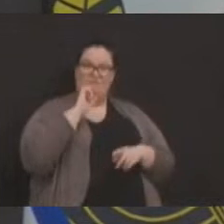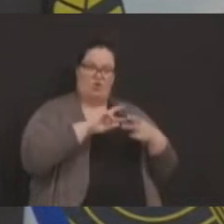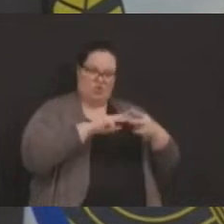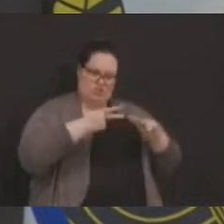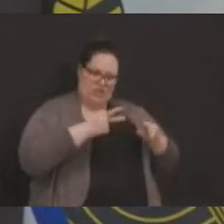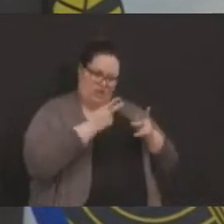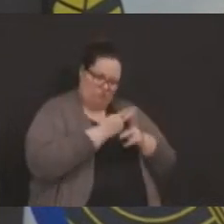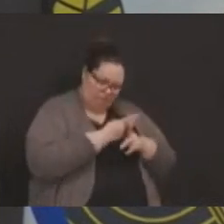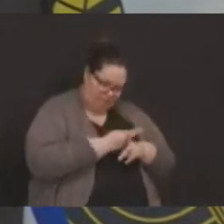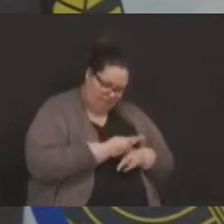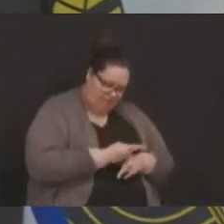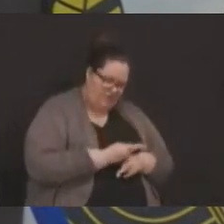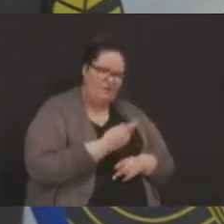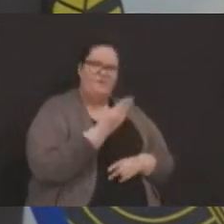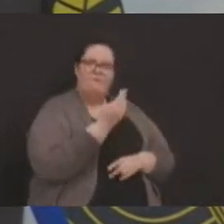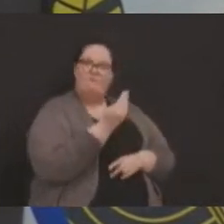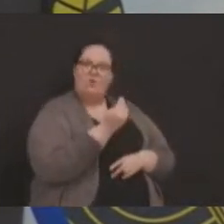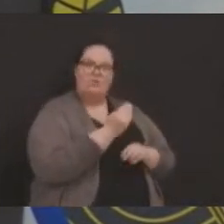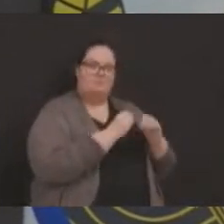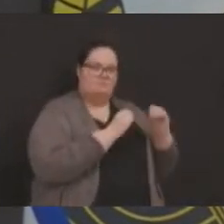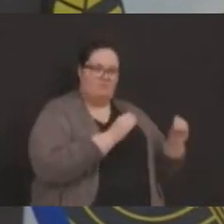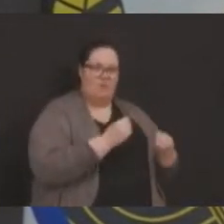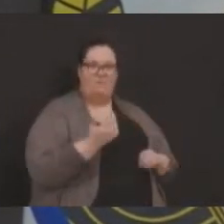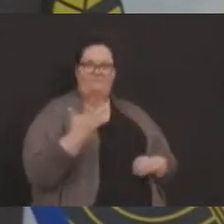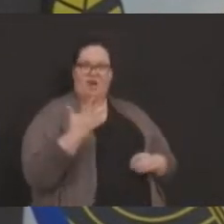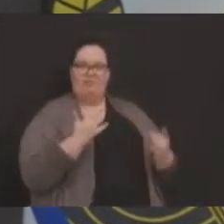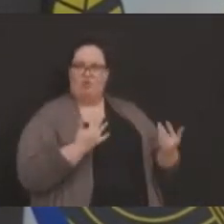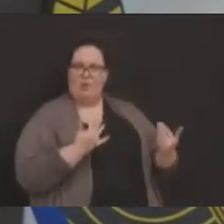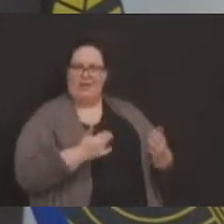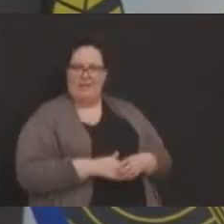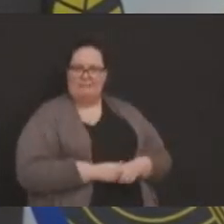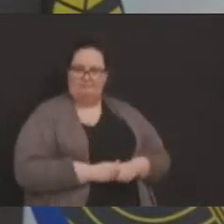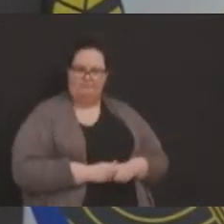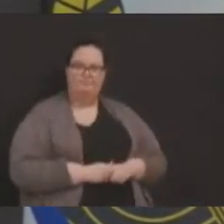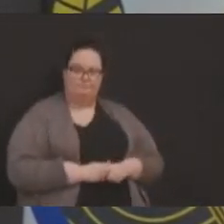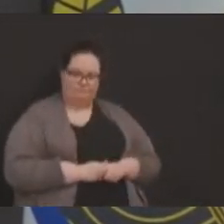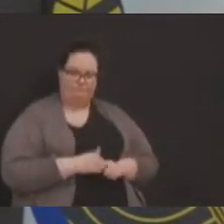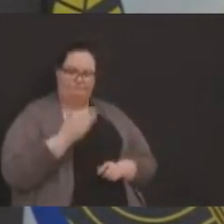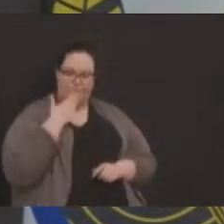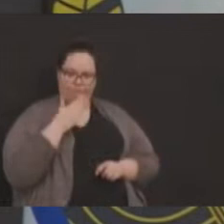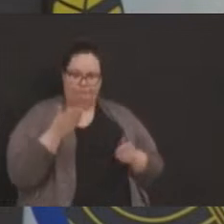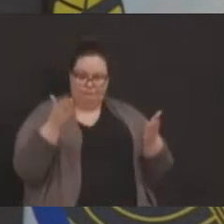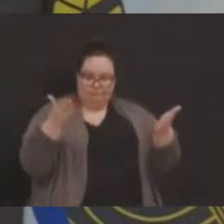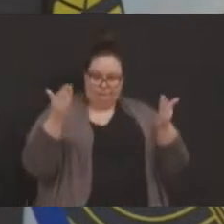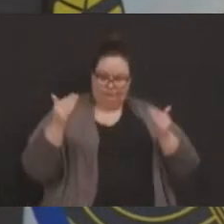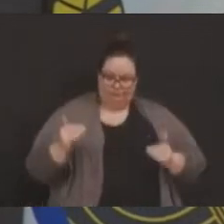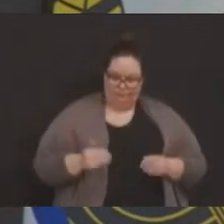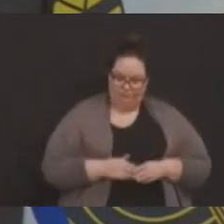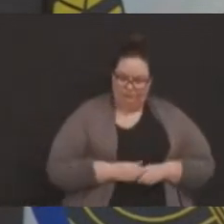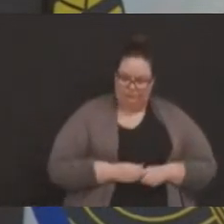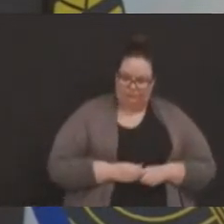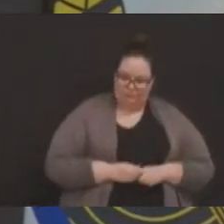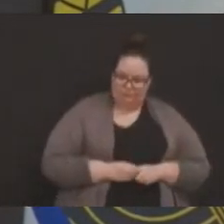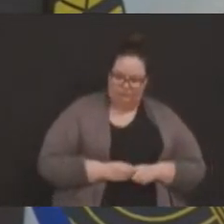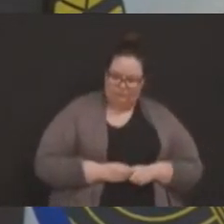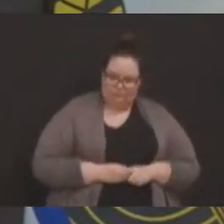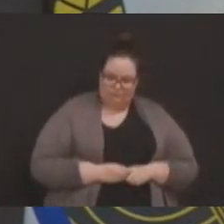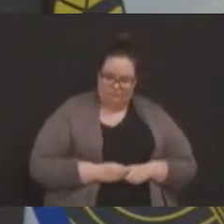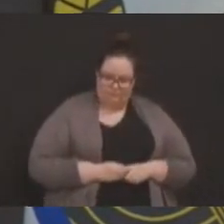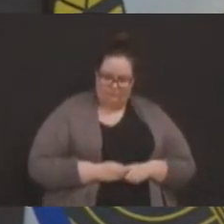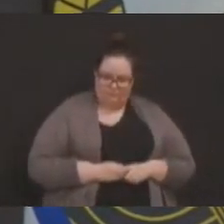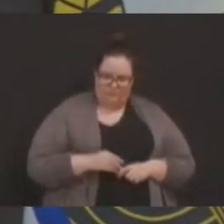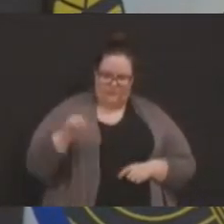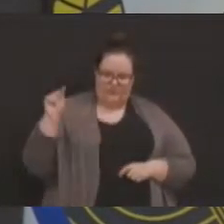TVA. Oui, bonjour. Bonjour. Est-il possible de faire état de la situation pour ce qui